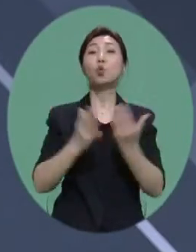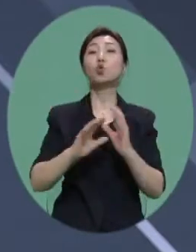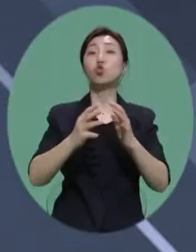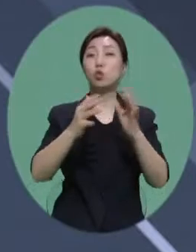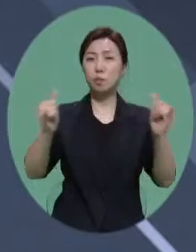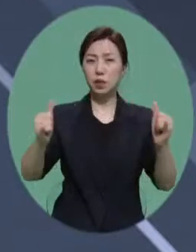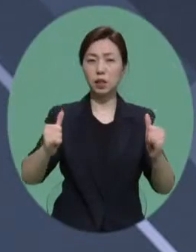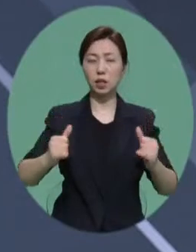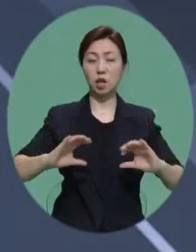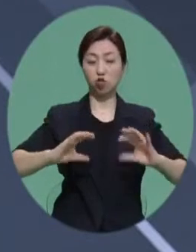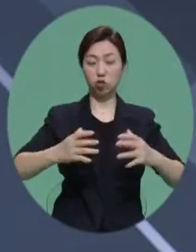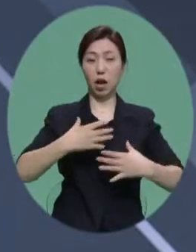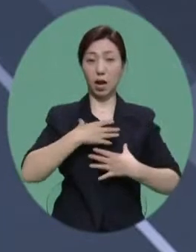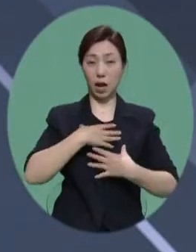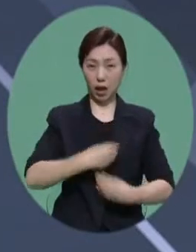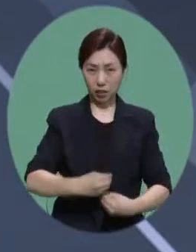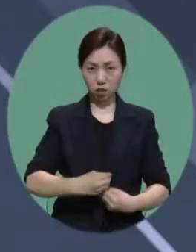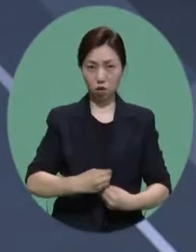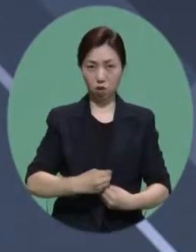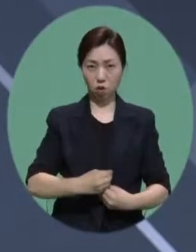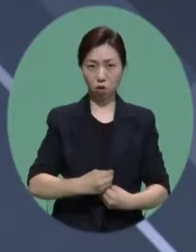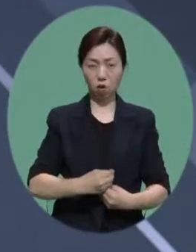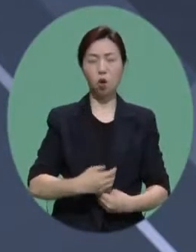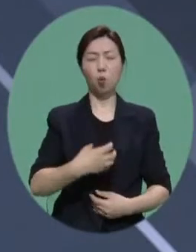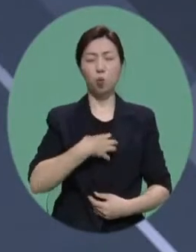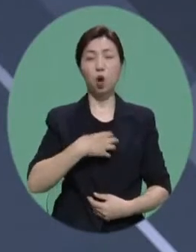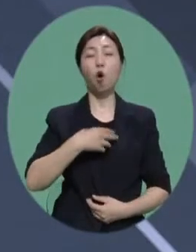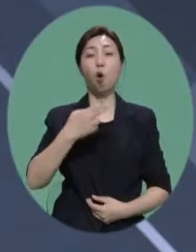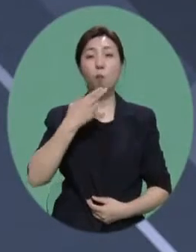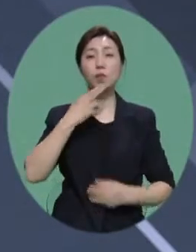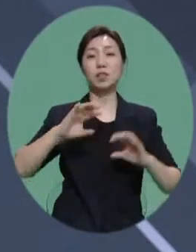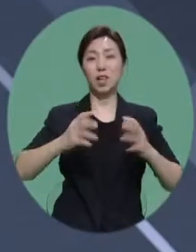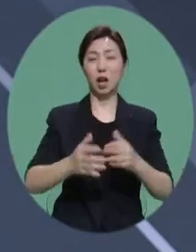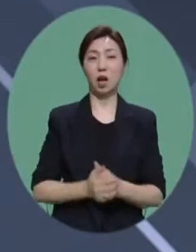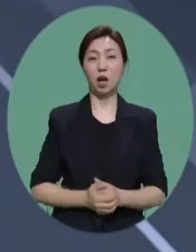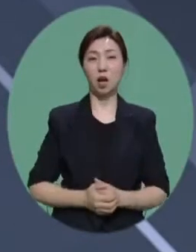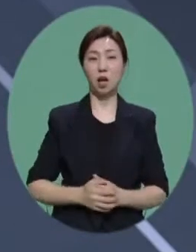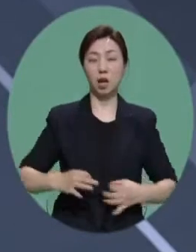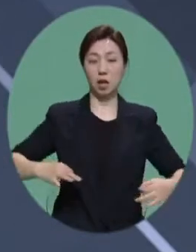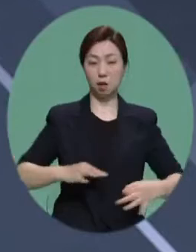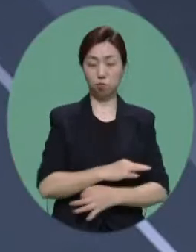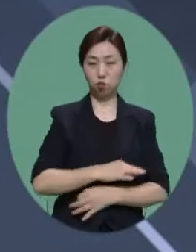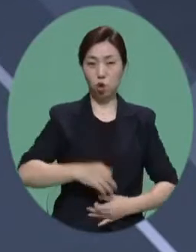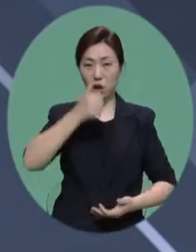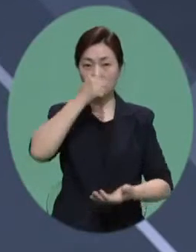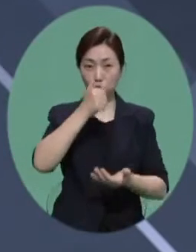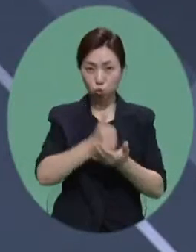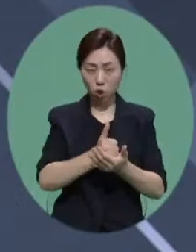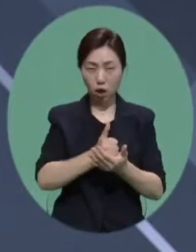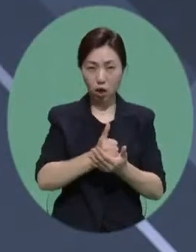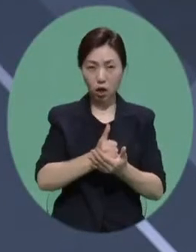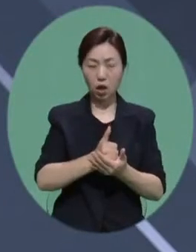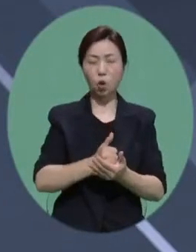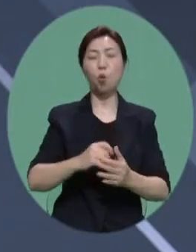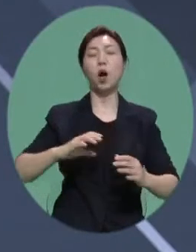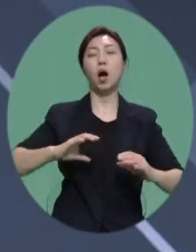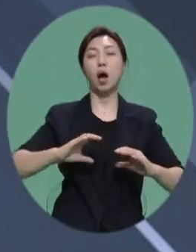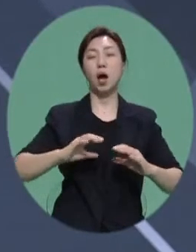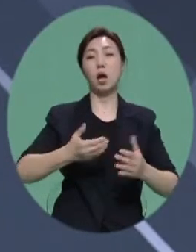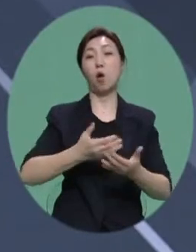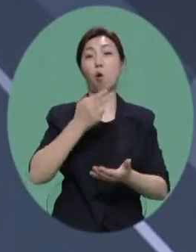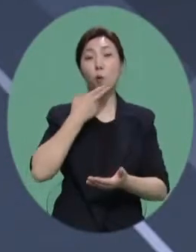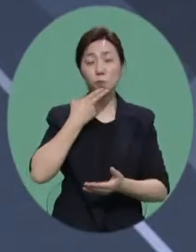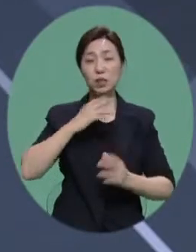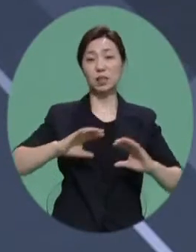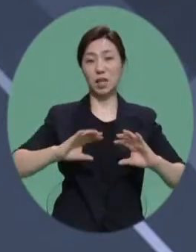안보 위협으로 부터 안전한 나라 또 부정부패와 범죄로부터 안전한 나라 여성이 처음